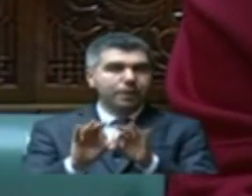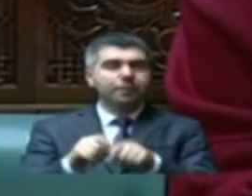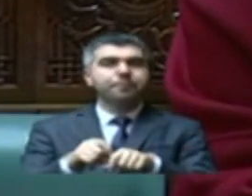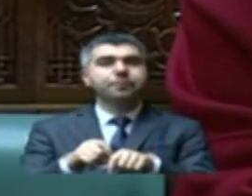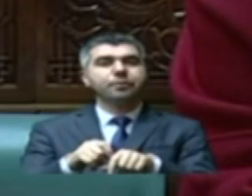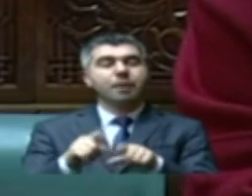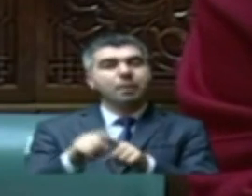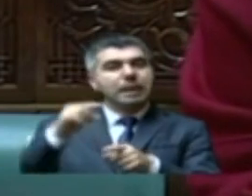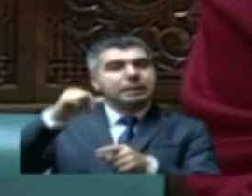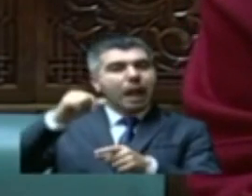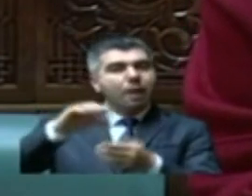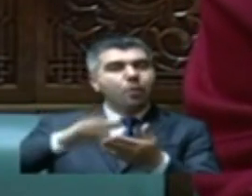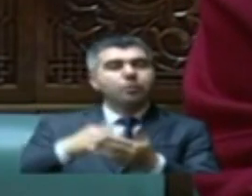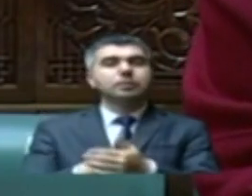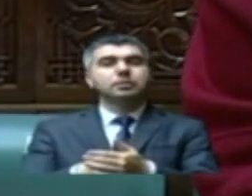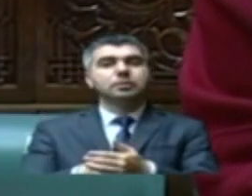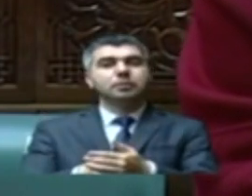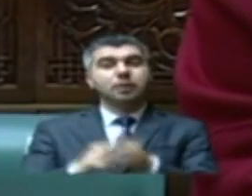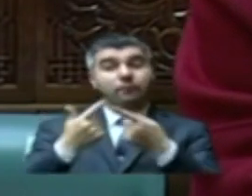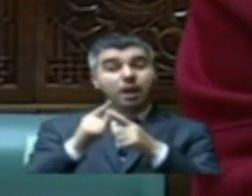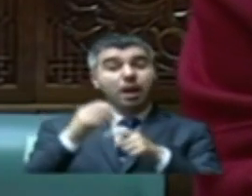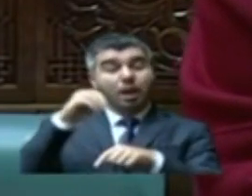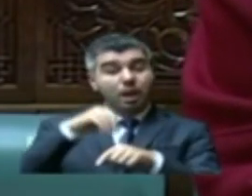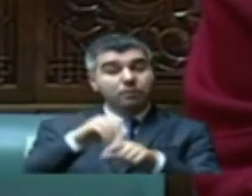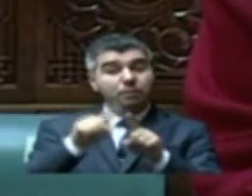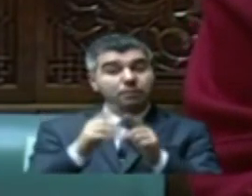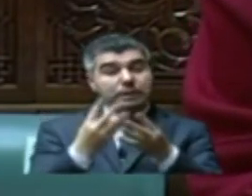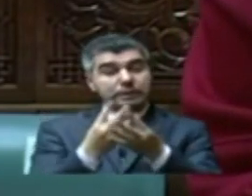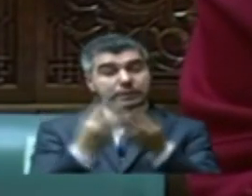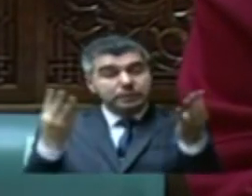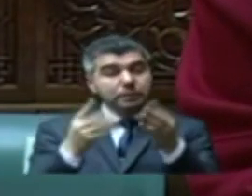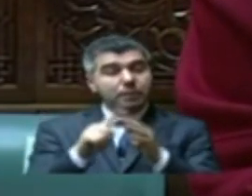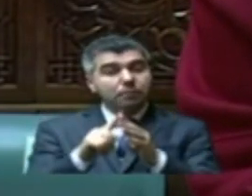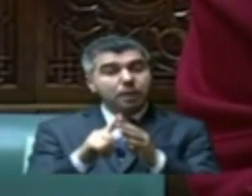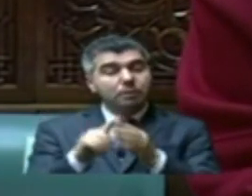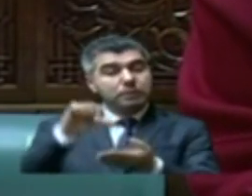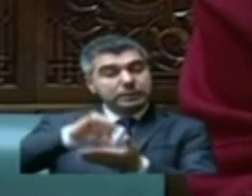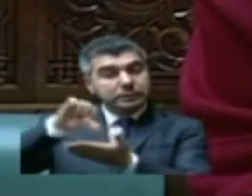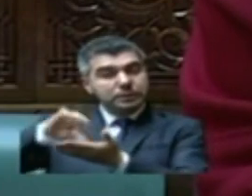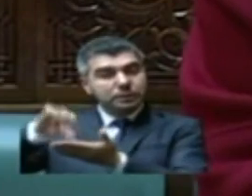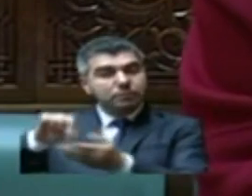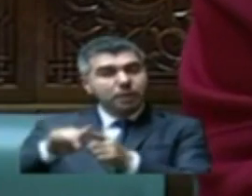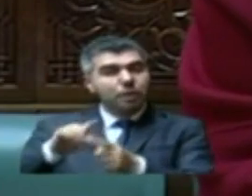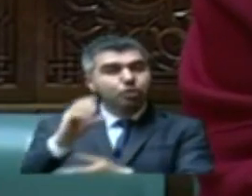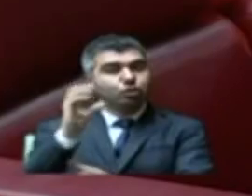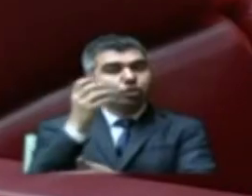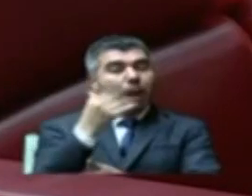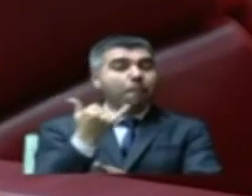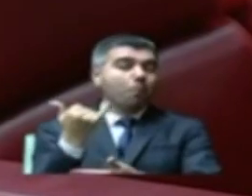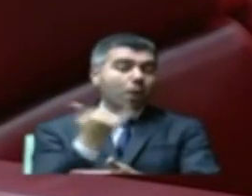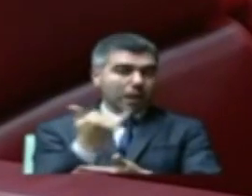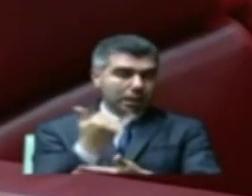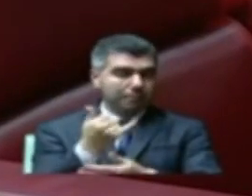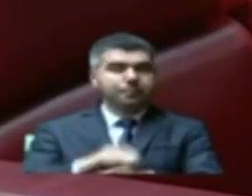الأتربة. أيضا المساحة الخضراء وما لها من دور فعال في الحماية من التصحر بتثبيت الرمال وتقليص الزوابع الرملية.